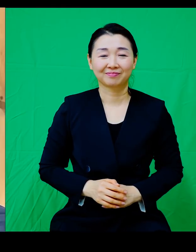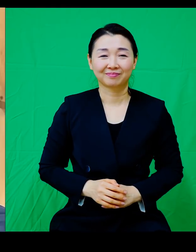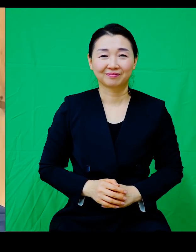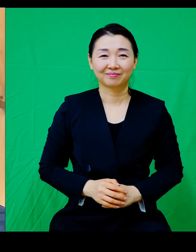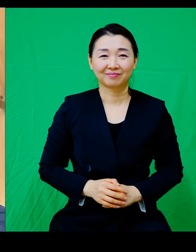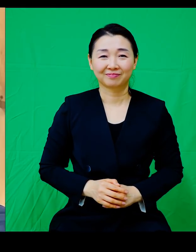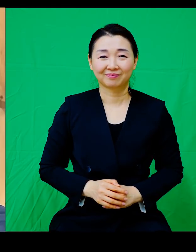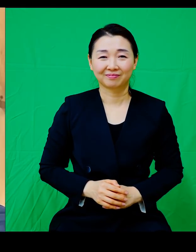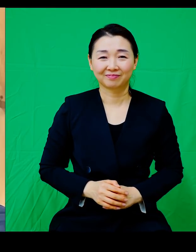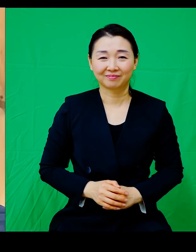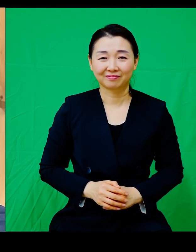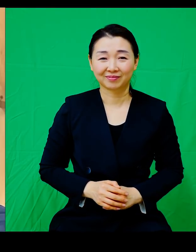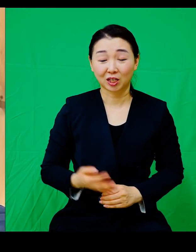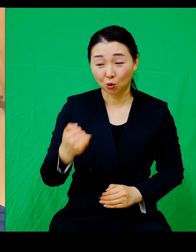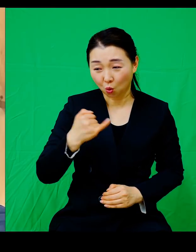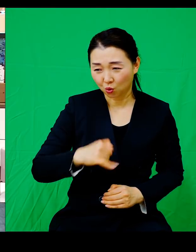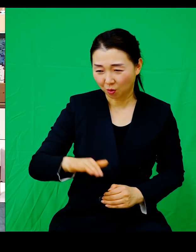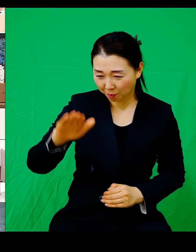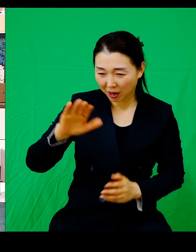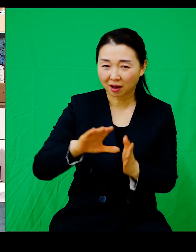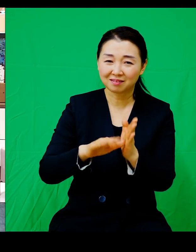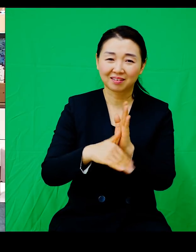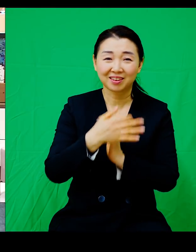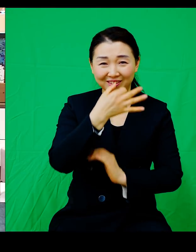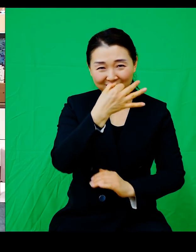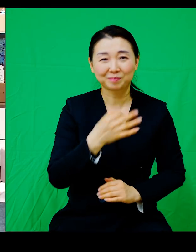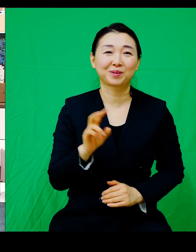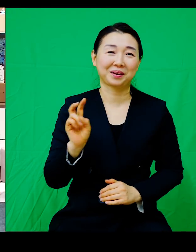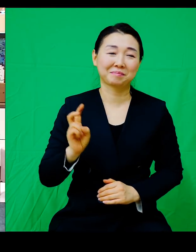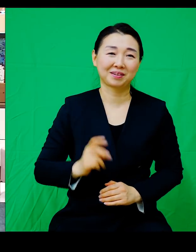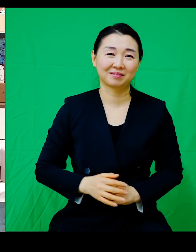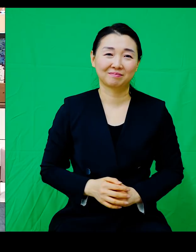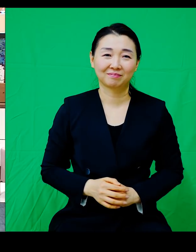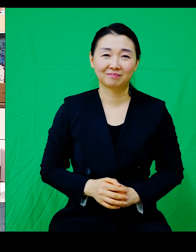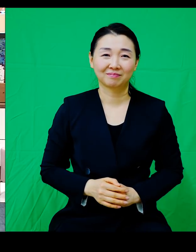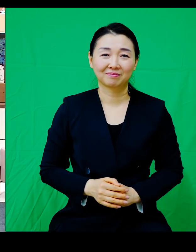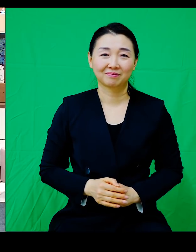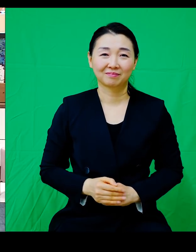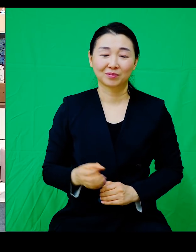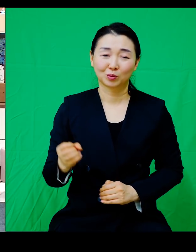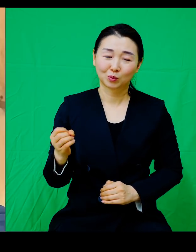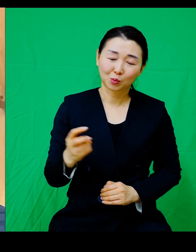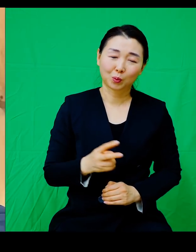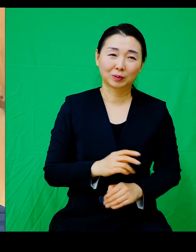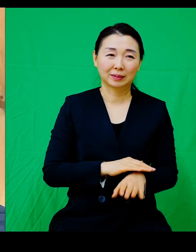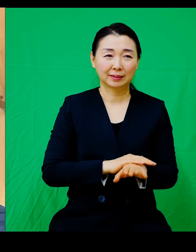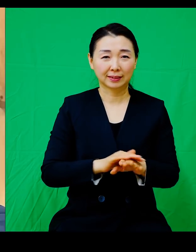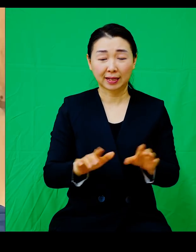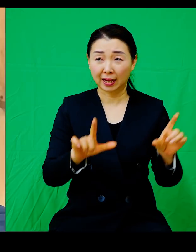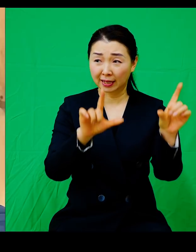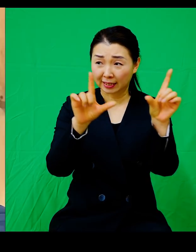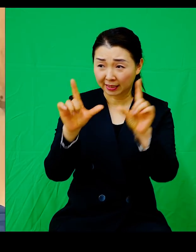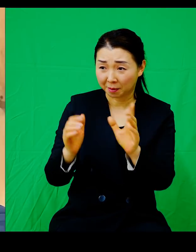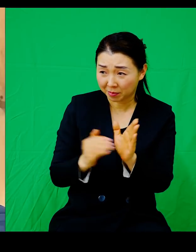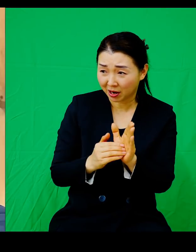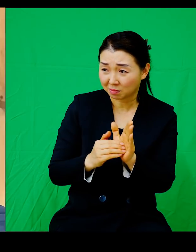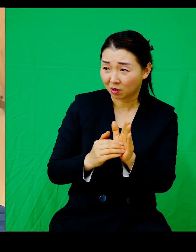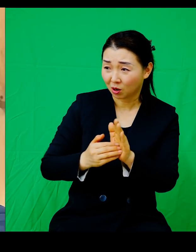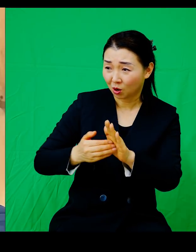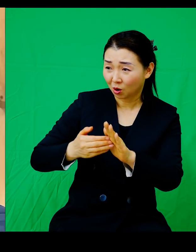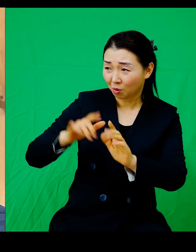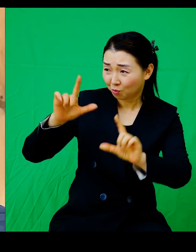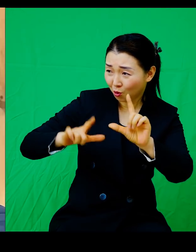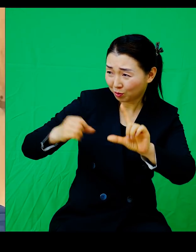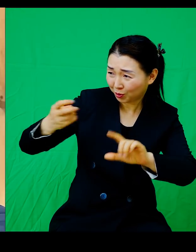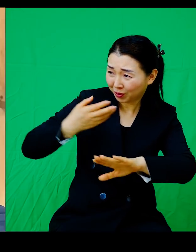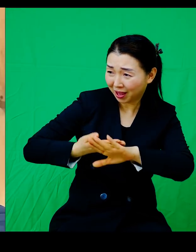계속 온유가 자라면서 계속 힘들겠죠. 왜냐면 또 적응했다 싶으면 또 다른 모습들을 또